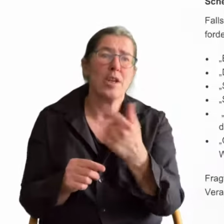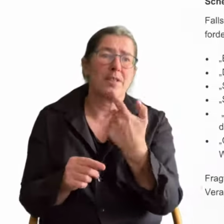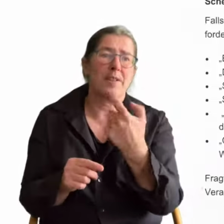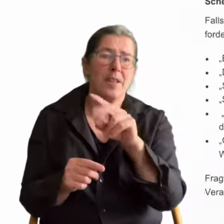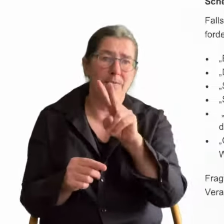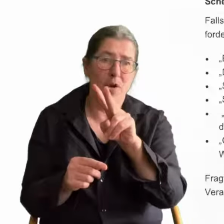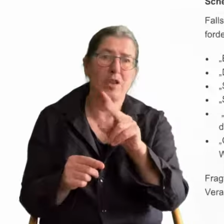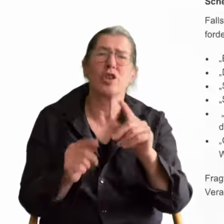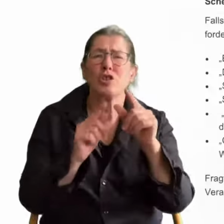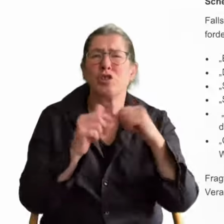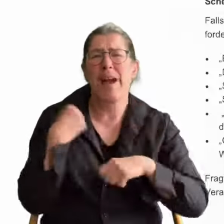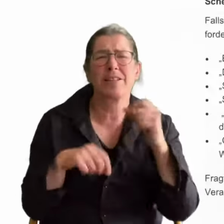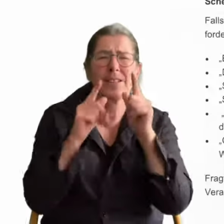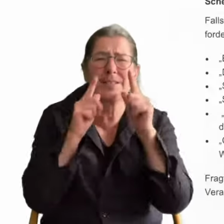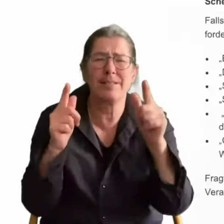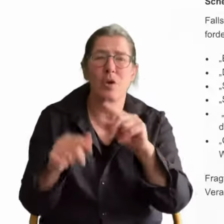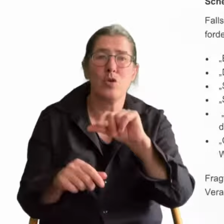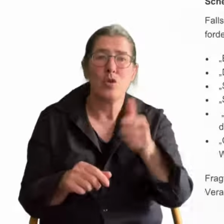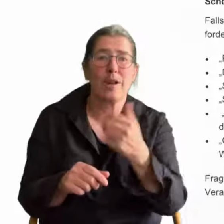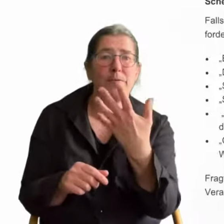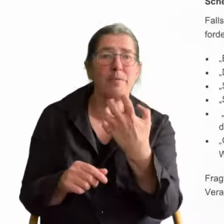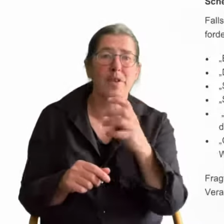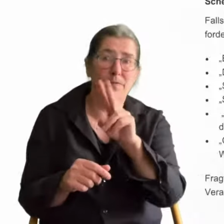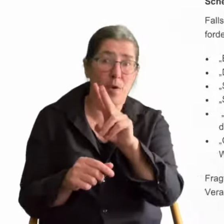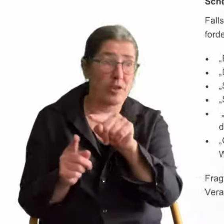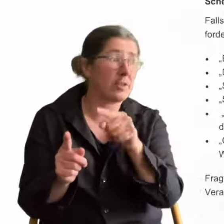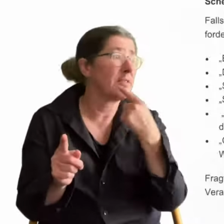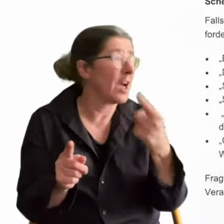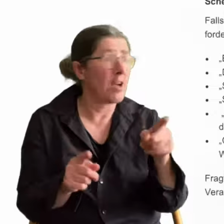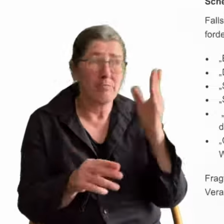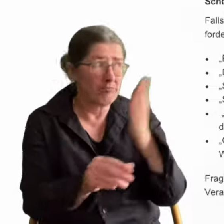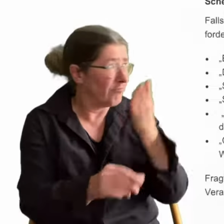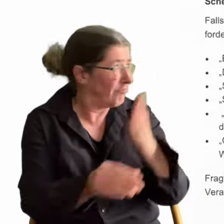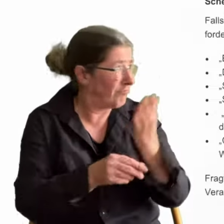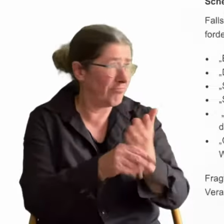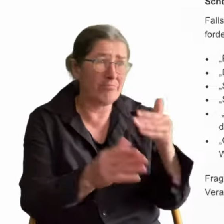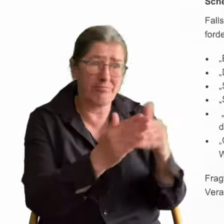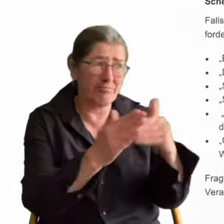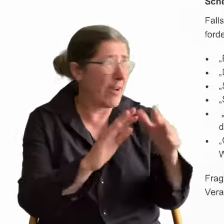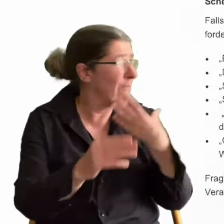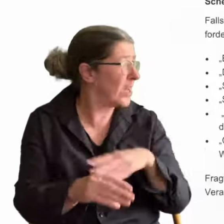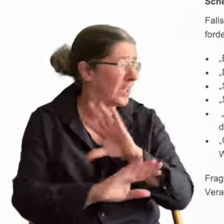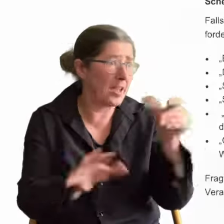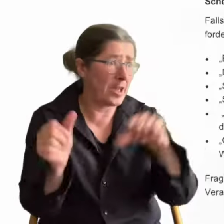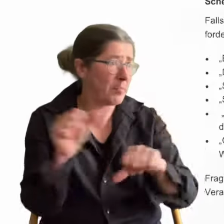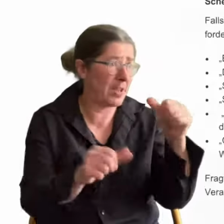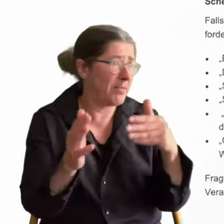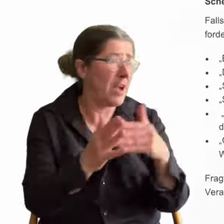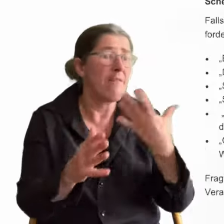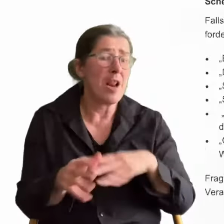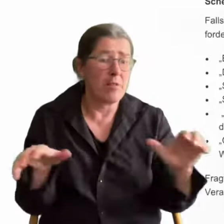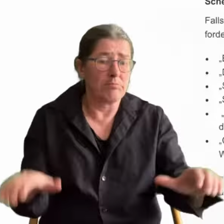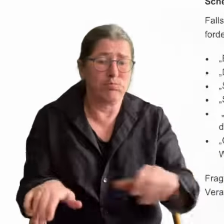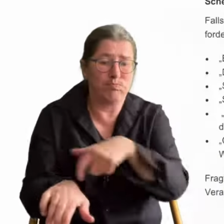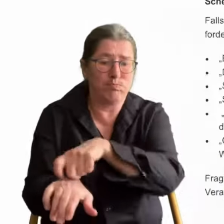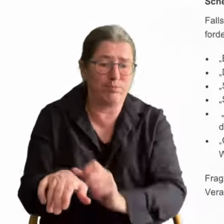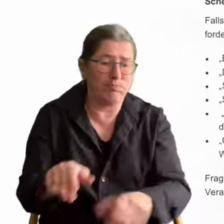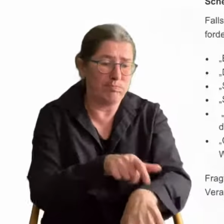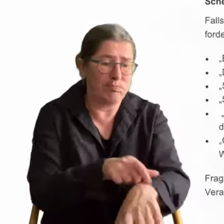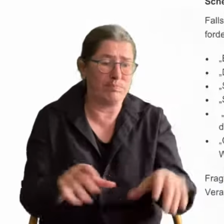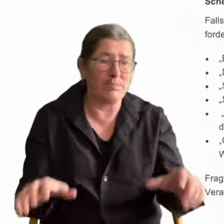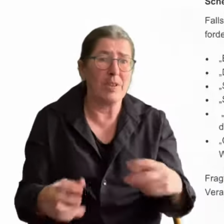schmerzensschreie 250 wollt sagt er er möchte nicht beim experiment teilnehmen und verlangt das öffnen der fixierung